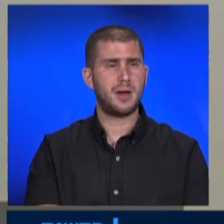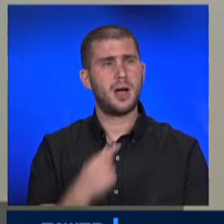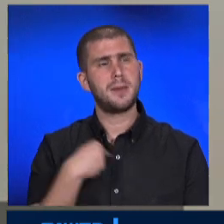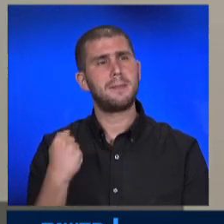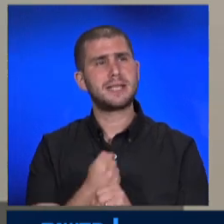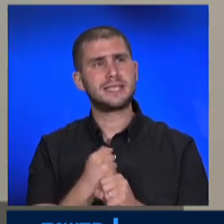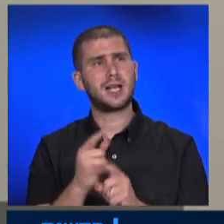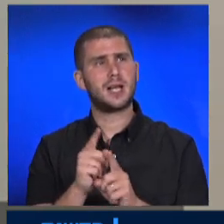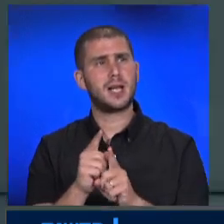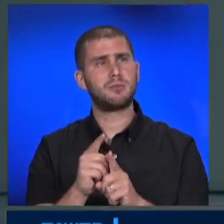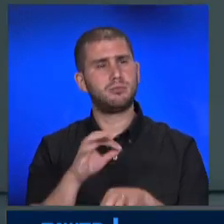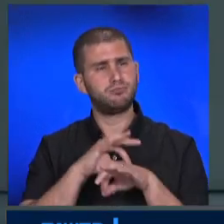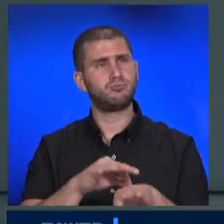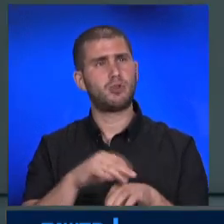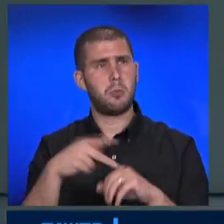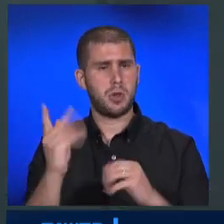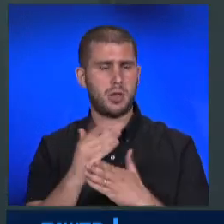ההובלה של הפרויקט ושל לגמור אותו.